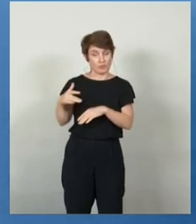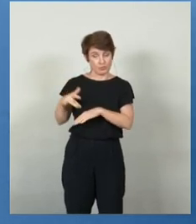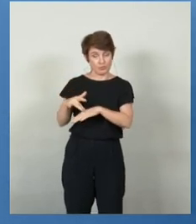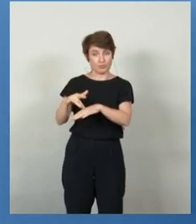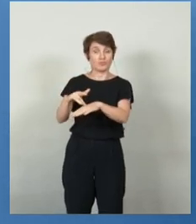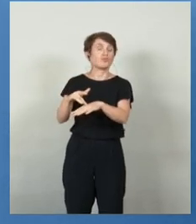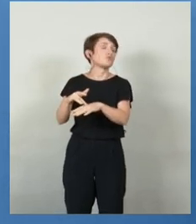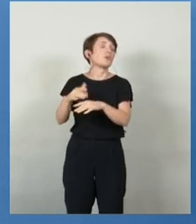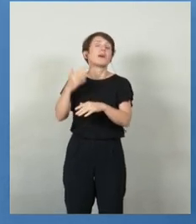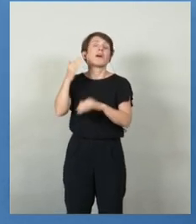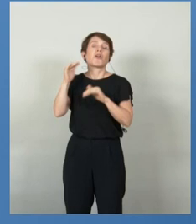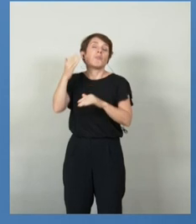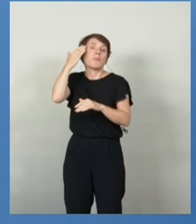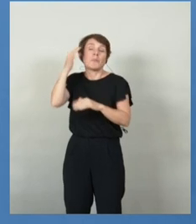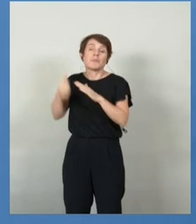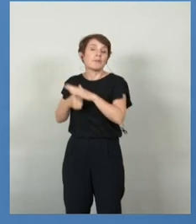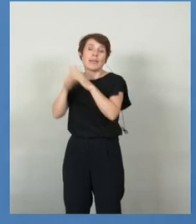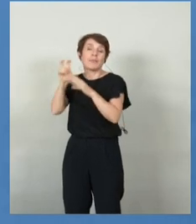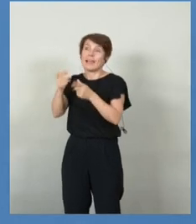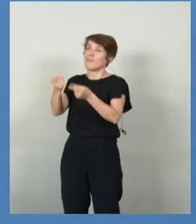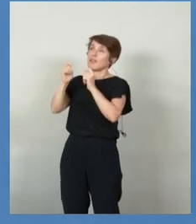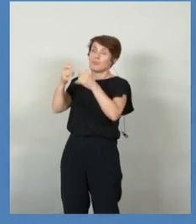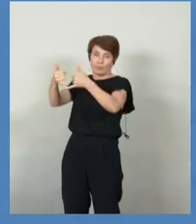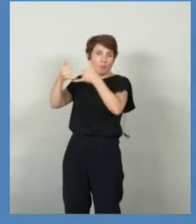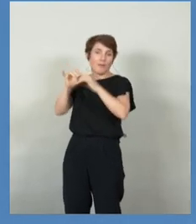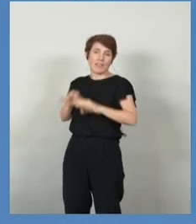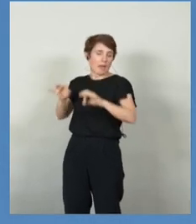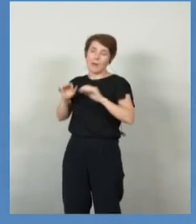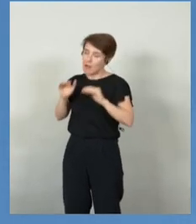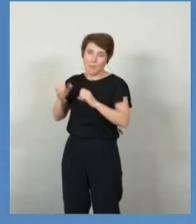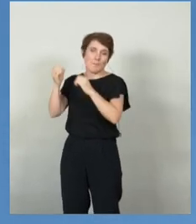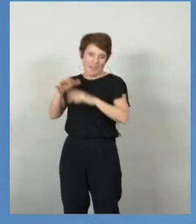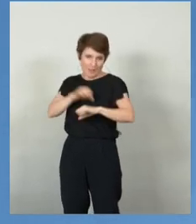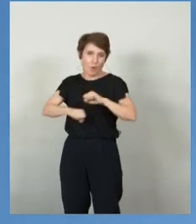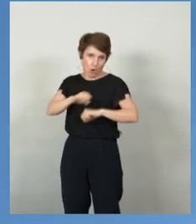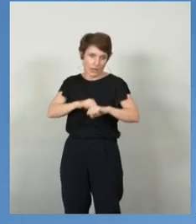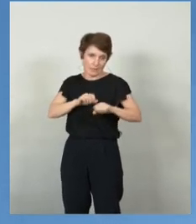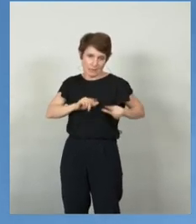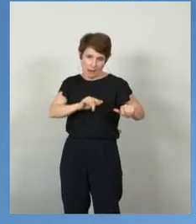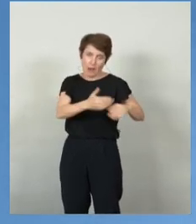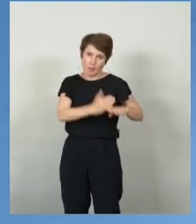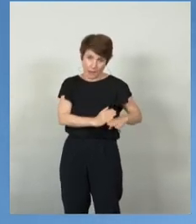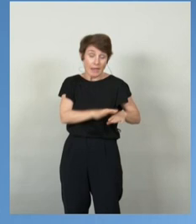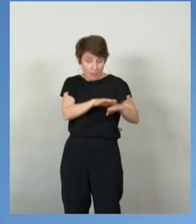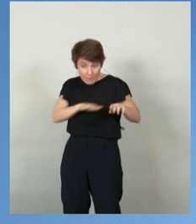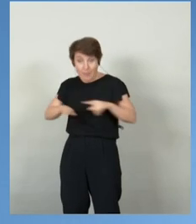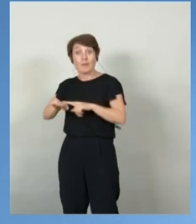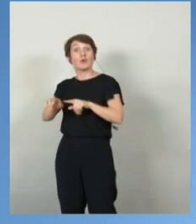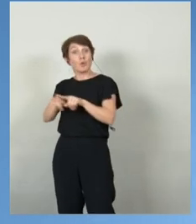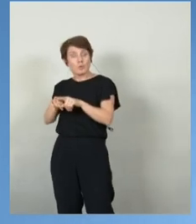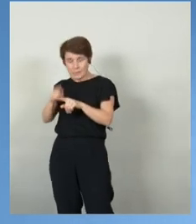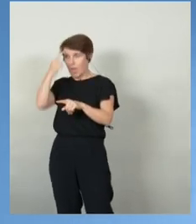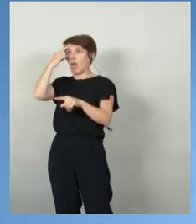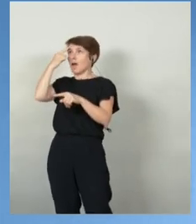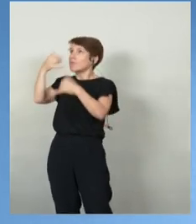verte n'avait pas été retenu pour Grenoble et son territoire mais ce sont aussi des événements qui ont été créés pensés